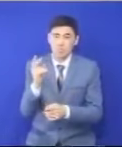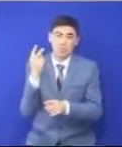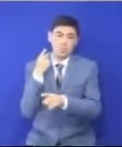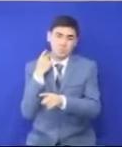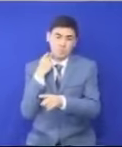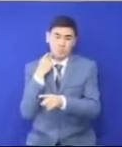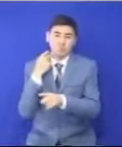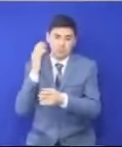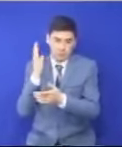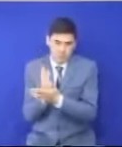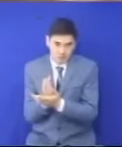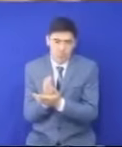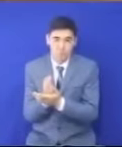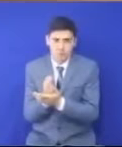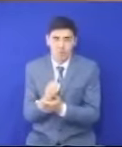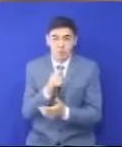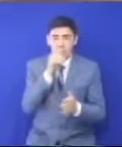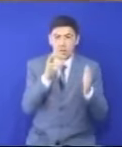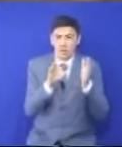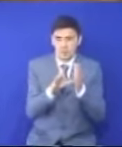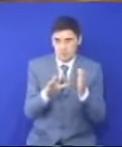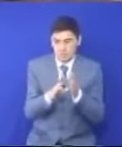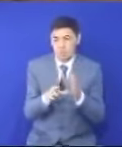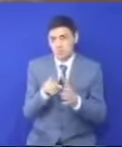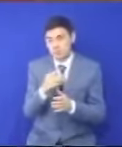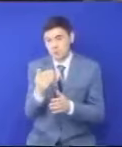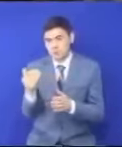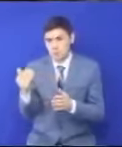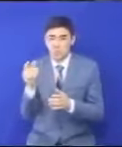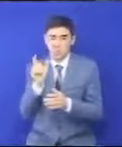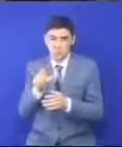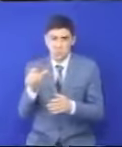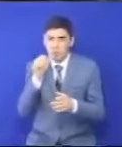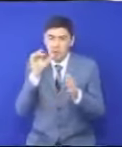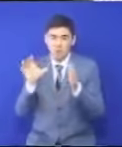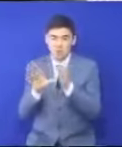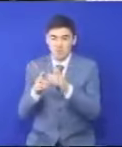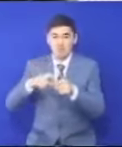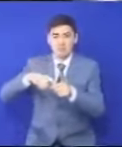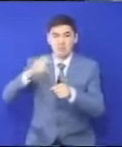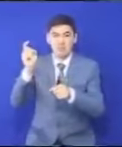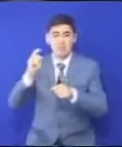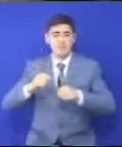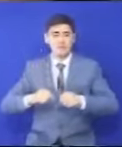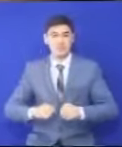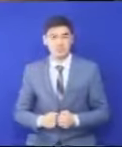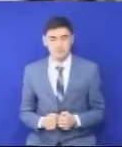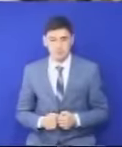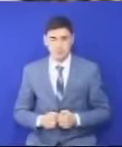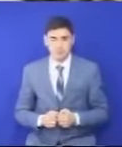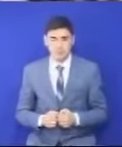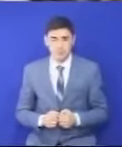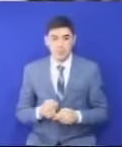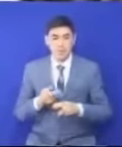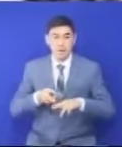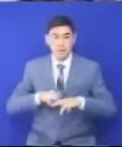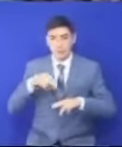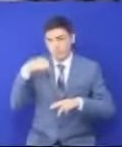қатысуынсыз-ақ электр қуатынан ажырата береді. Мұндай шаралар жылу ақысын 2-3 ай төлемеген абоненттерге қолданылмақ.